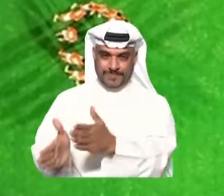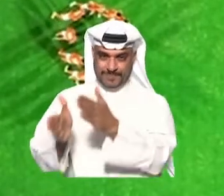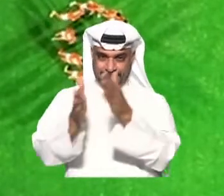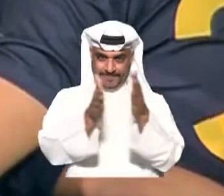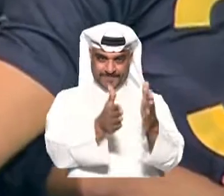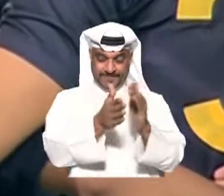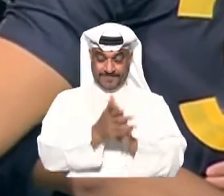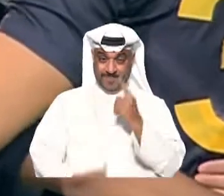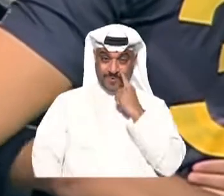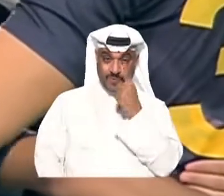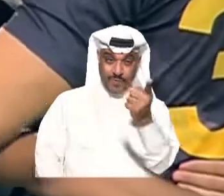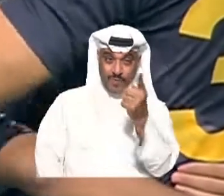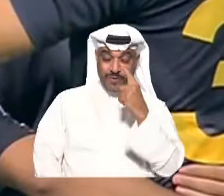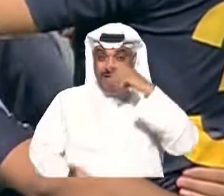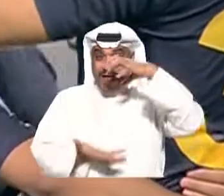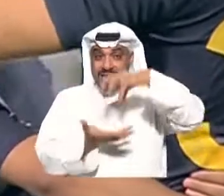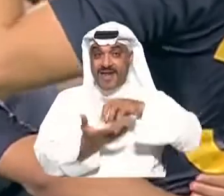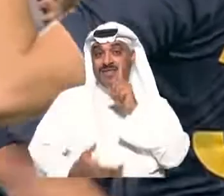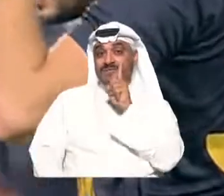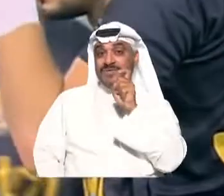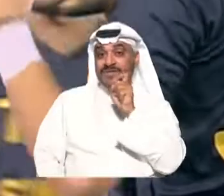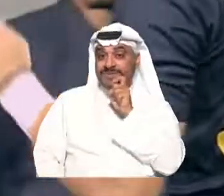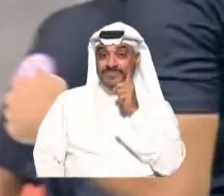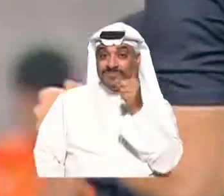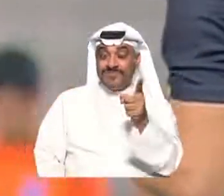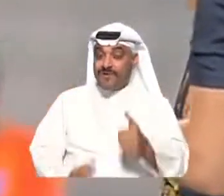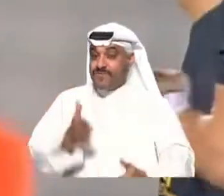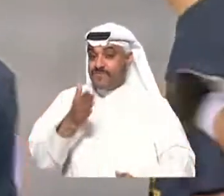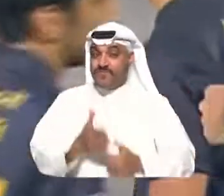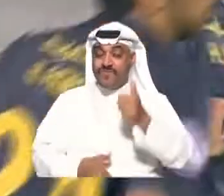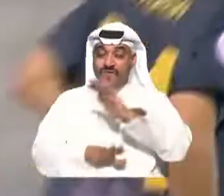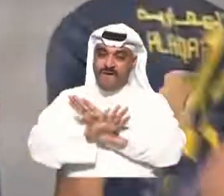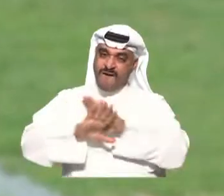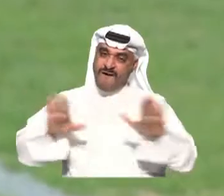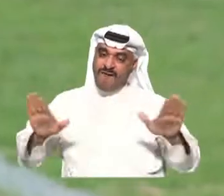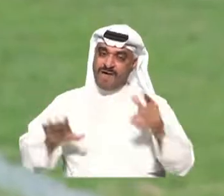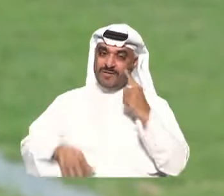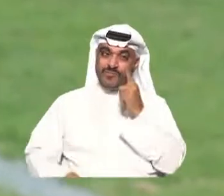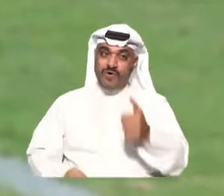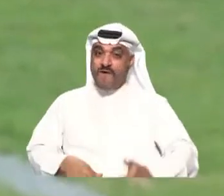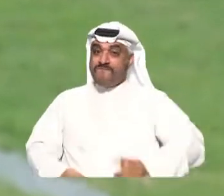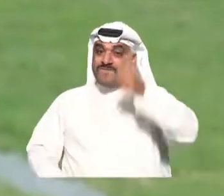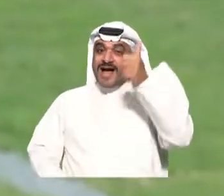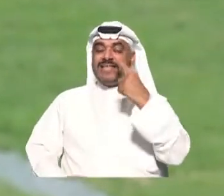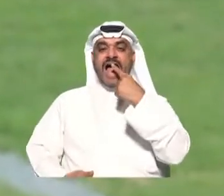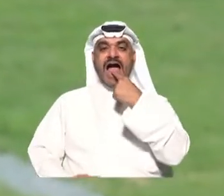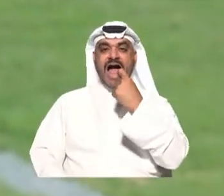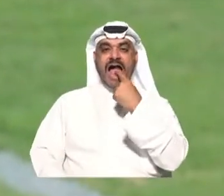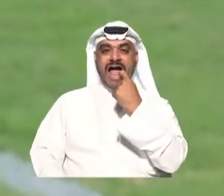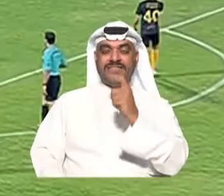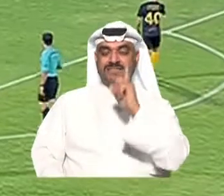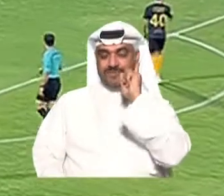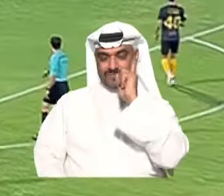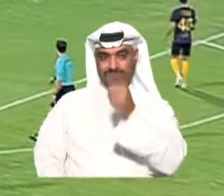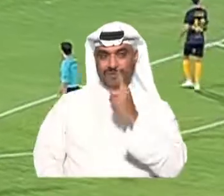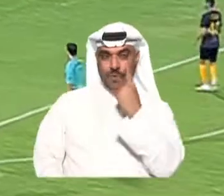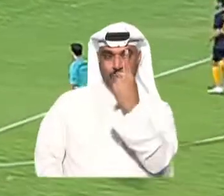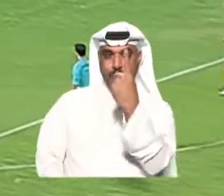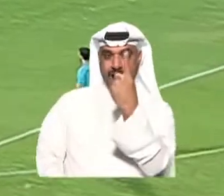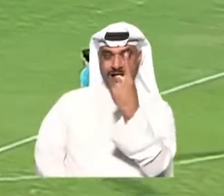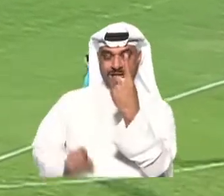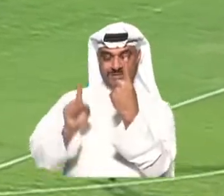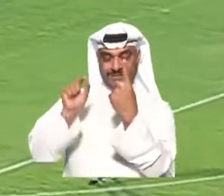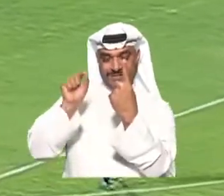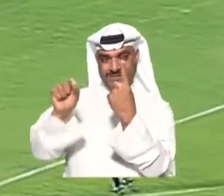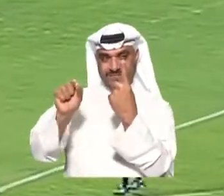الأمال والطموحات تبددت بعد أن حسم الكويت مباراة مبكرا، ففي نفس التوقيت كان يلعب القادسية